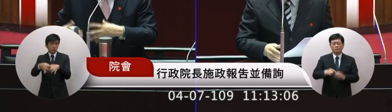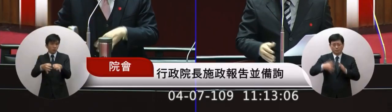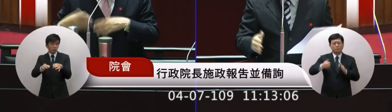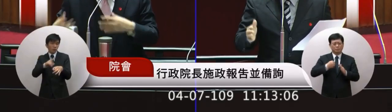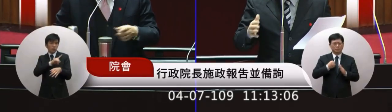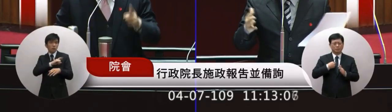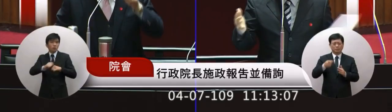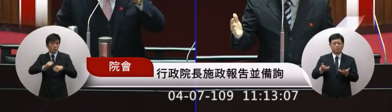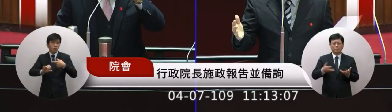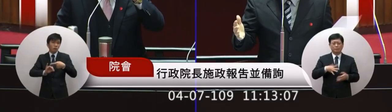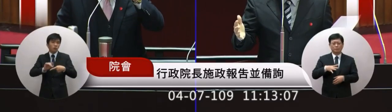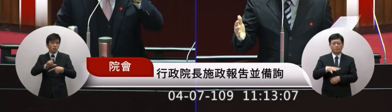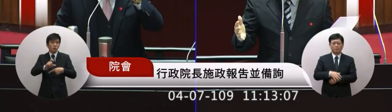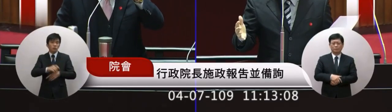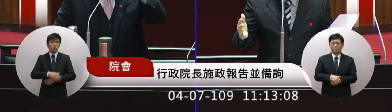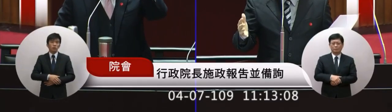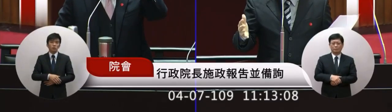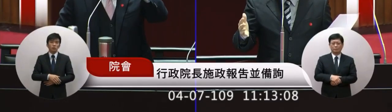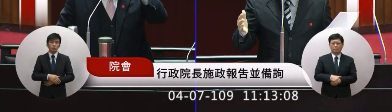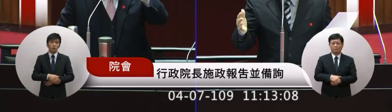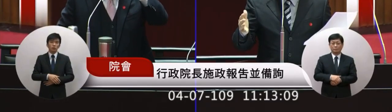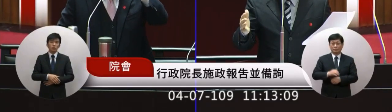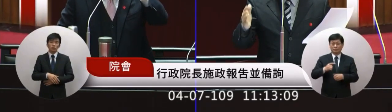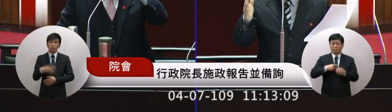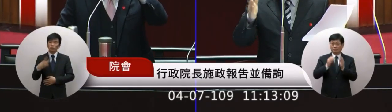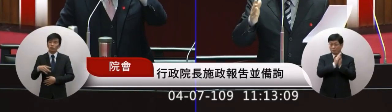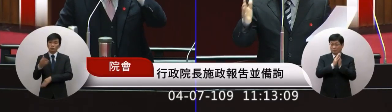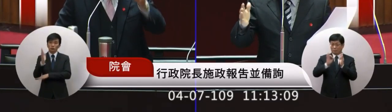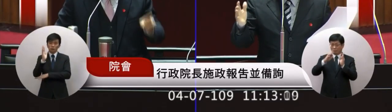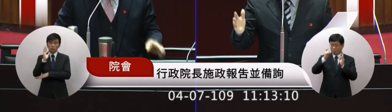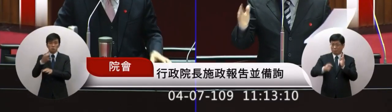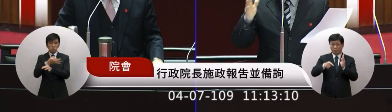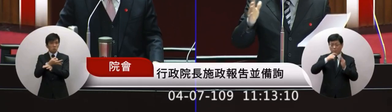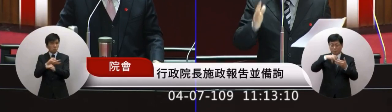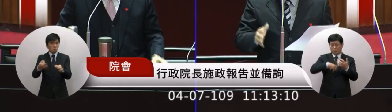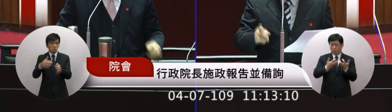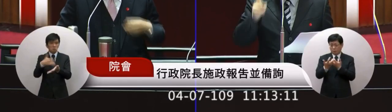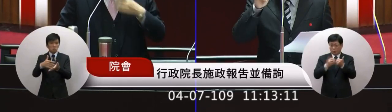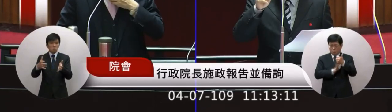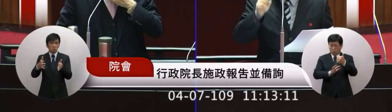主，所以我们发放的现金 1兆500亿 超过1000亿， 部